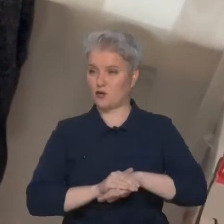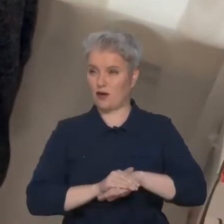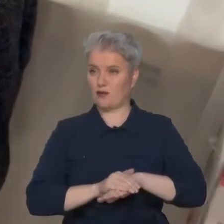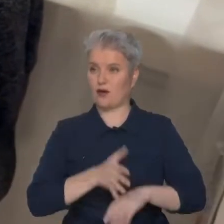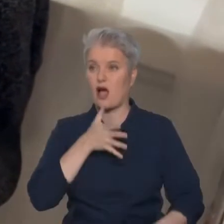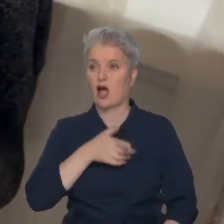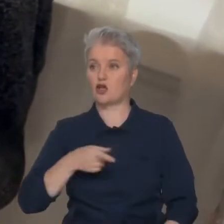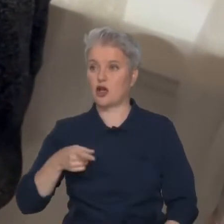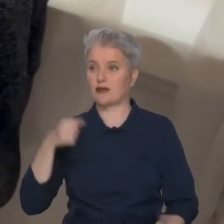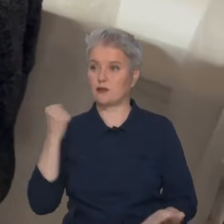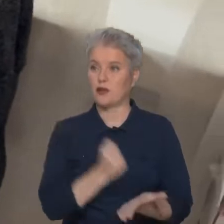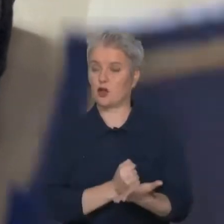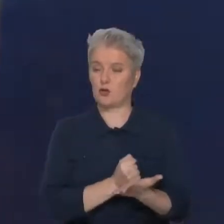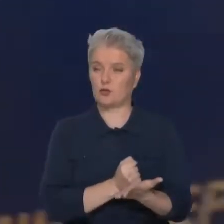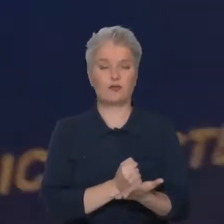прильоту.